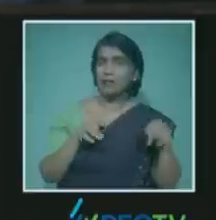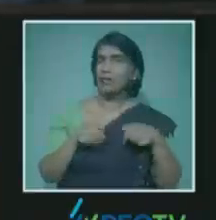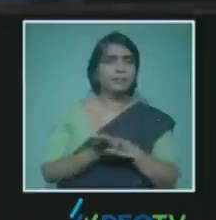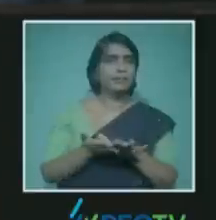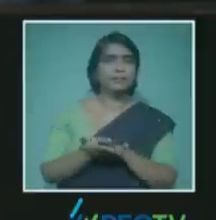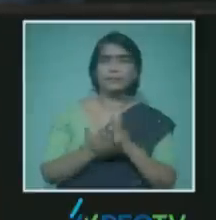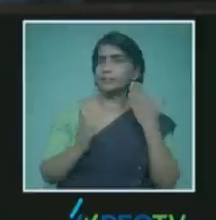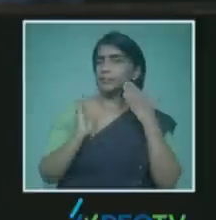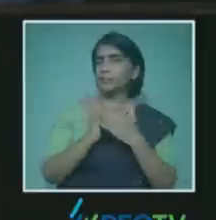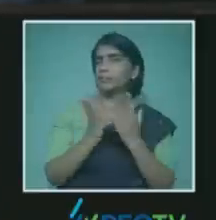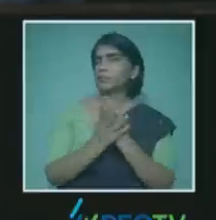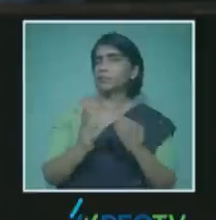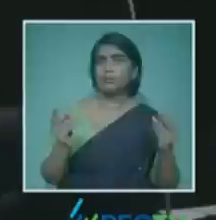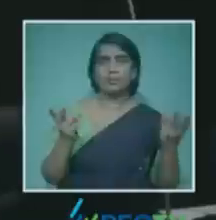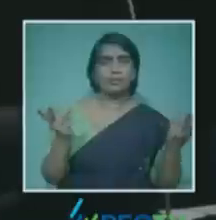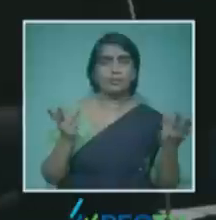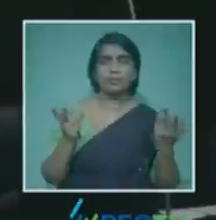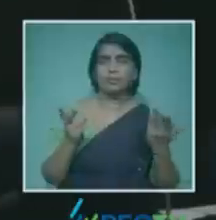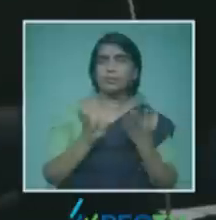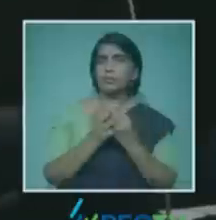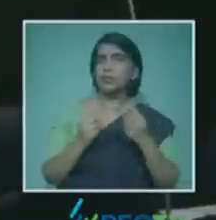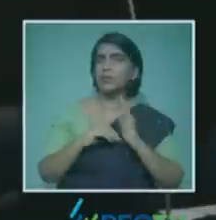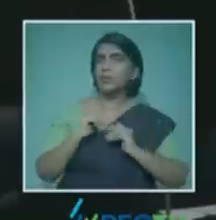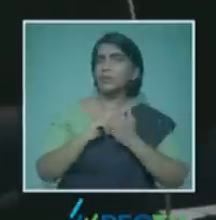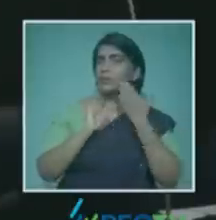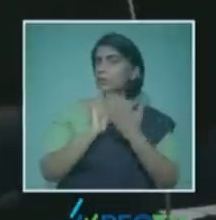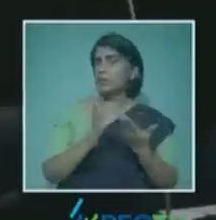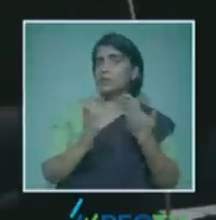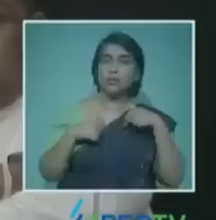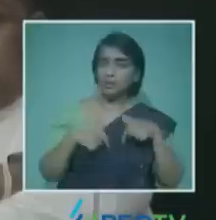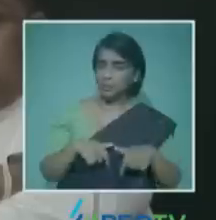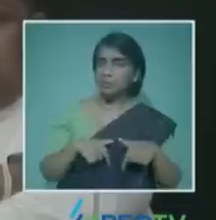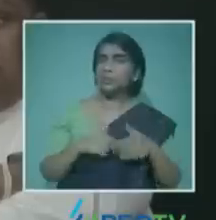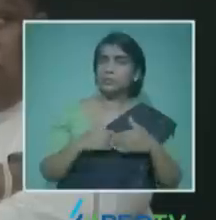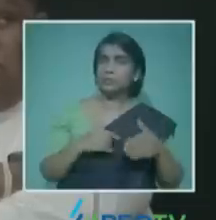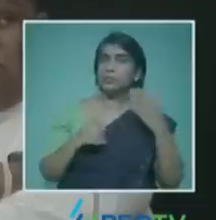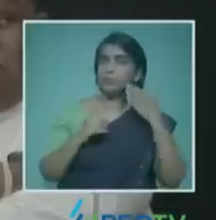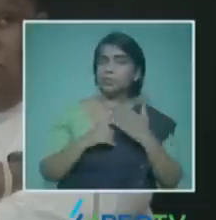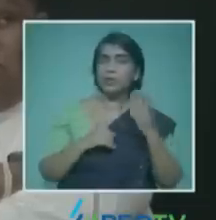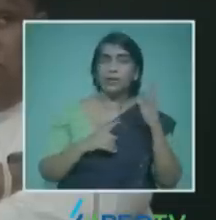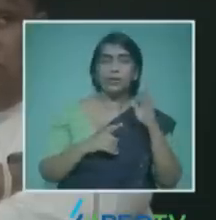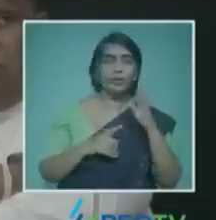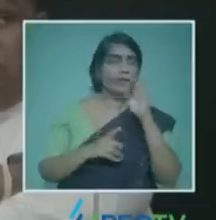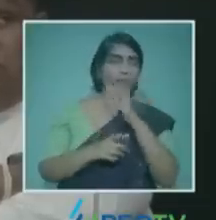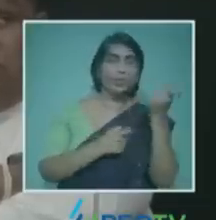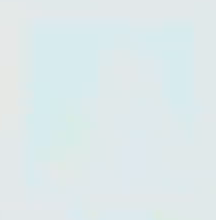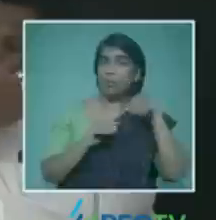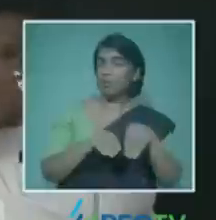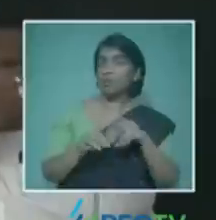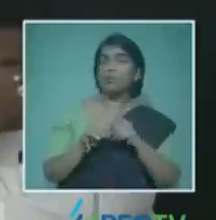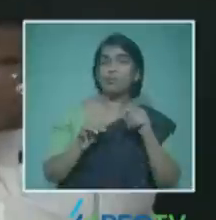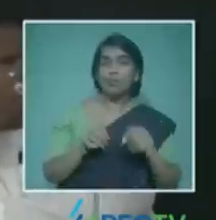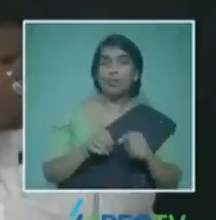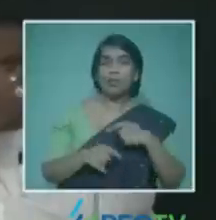කිසිම විසඳීම සඳහා හෝ විනාශ කිරීම සඳහා ක්‍රමවේදයක් නිර්මාණය නැව ඔබතුමා කරුණාකරලා ඒක බලන්න. මේකට දුමායනය කිරීමක් සහ ස්ප්‍රේ කිරීමක් කරන්න අවශ්‍ය